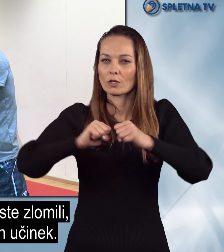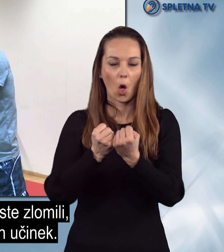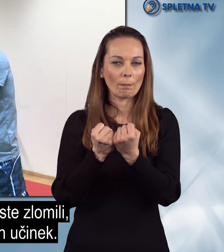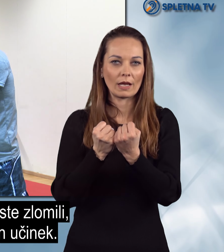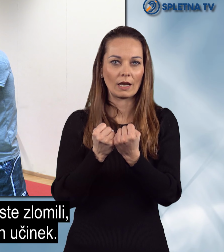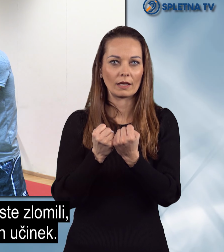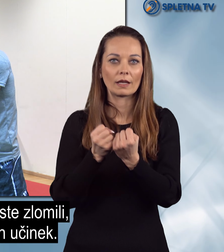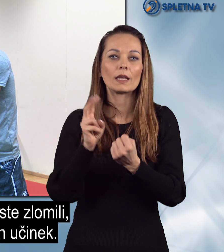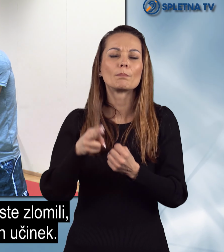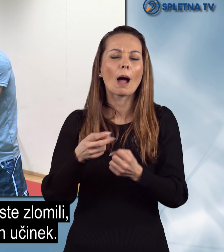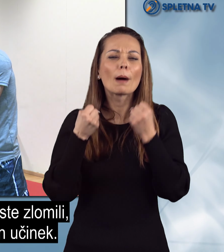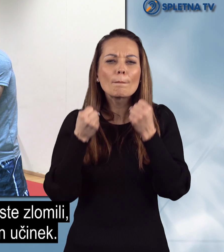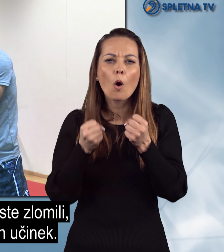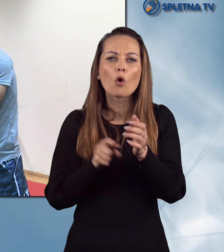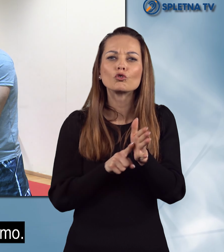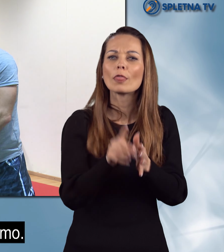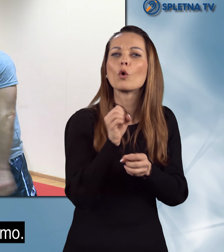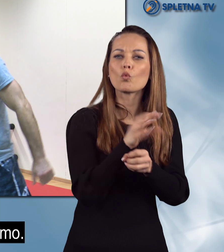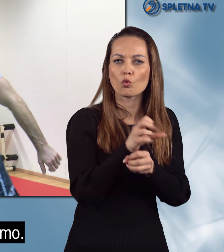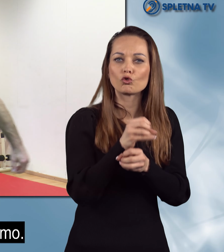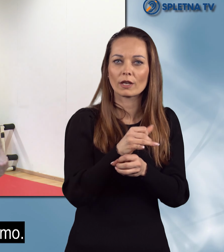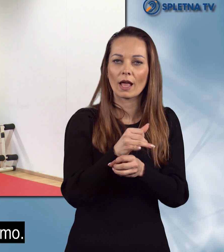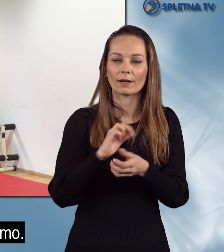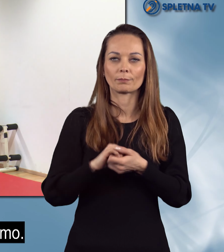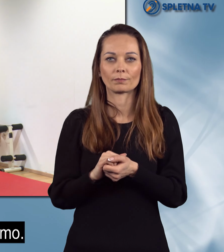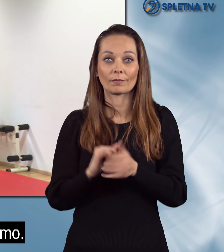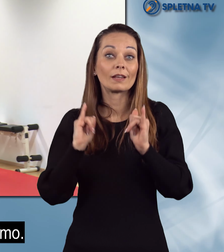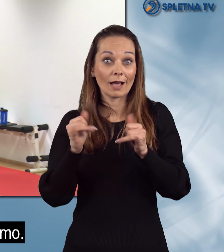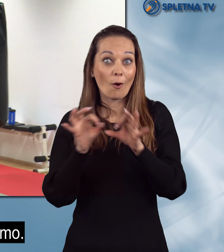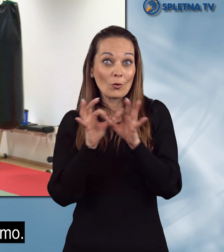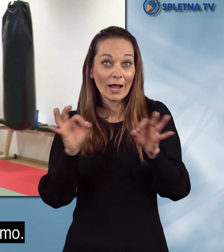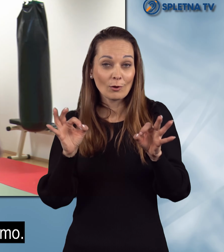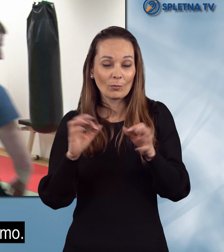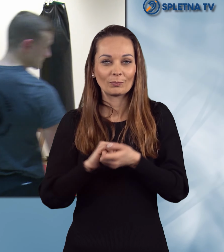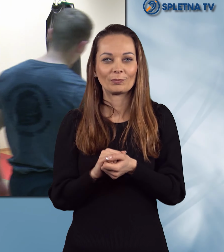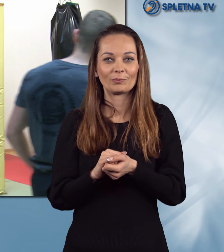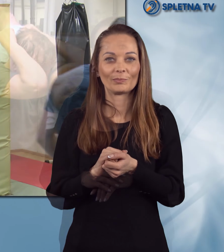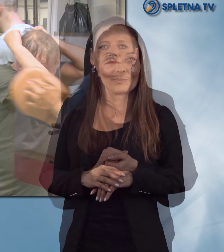močen učinek. Ok? Ok, ajde.